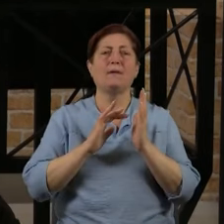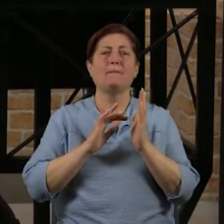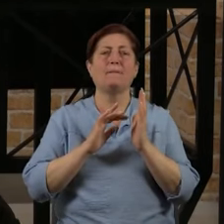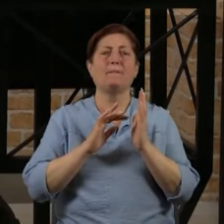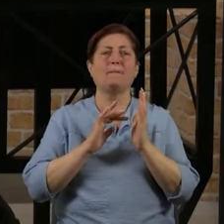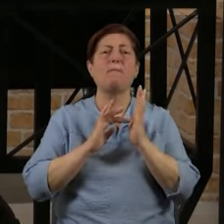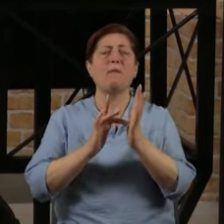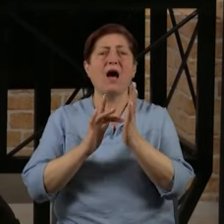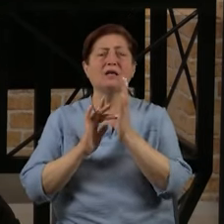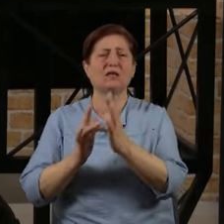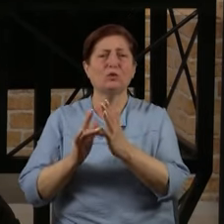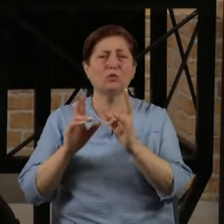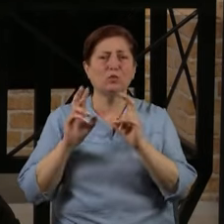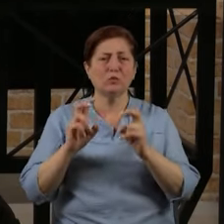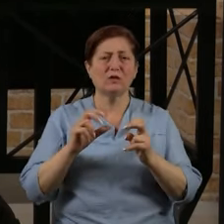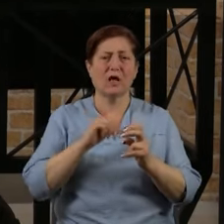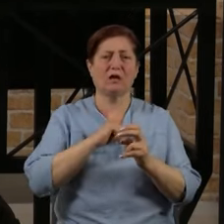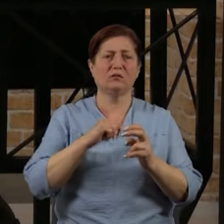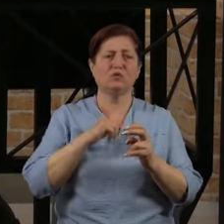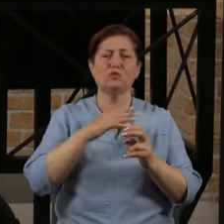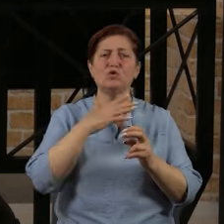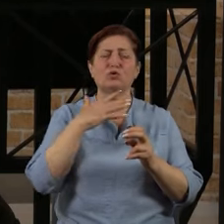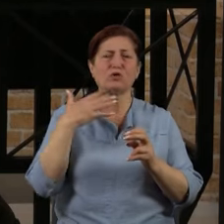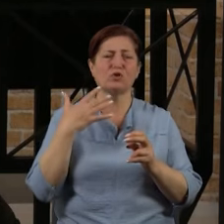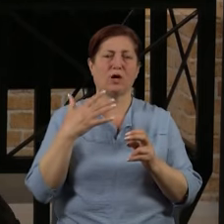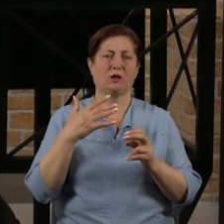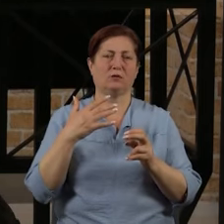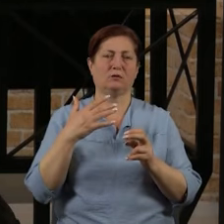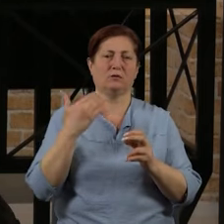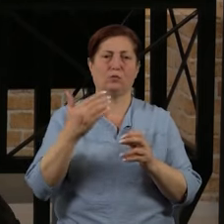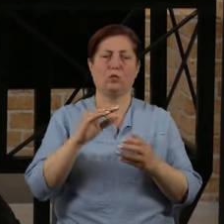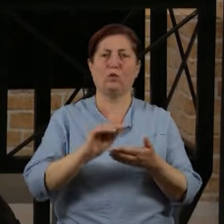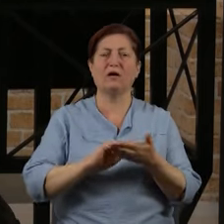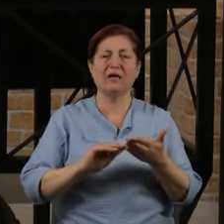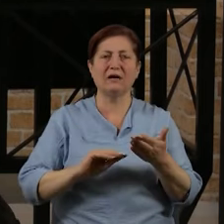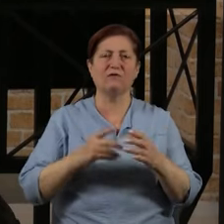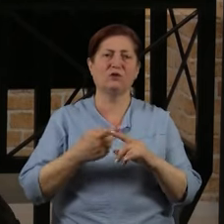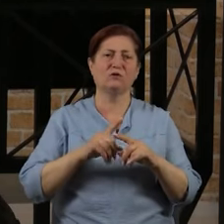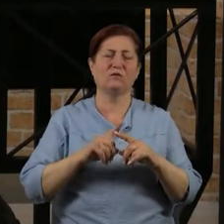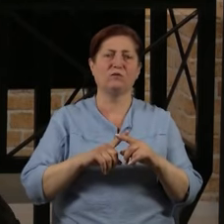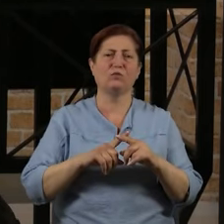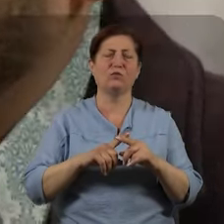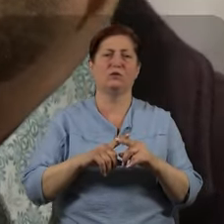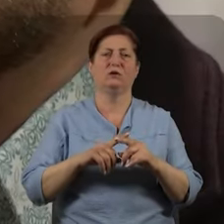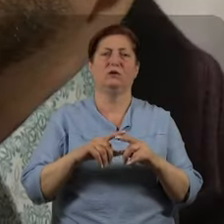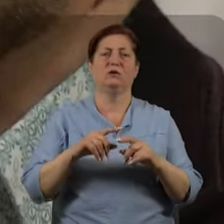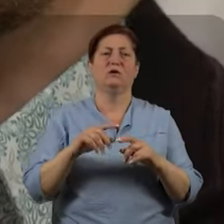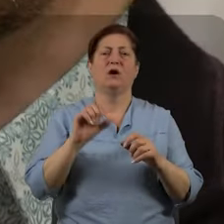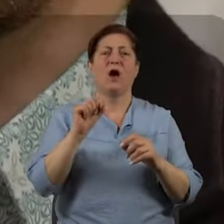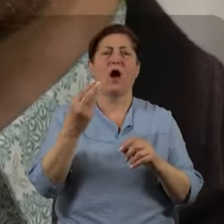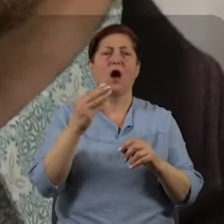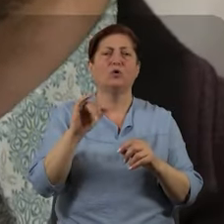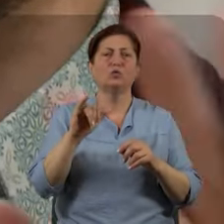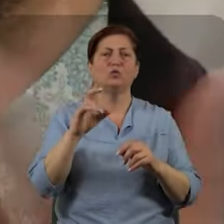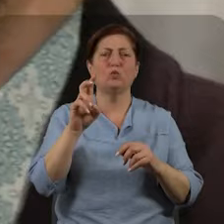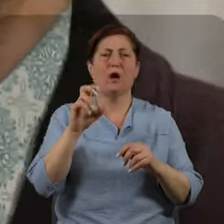բանաստեղծության հղում, որն էլ ինչ որ առումով շատ ուղղակիորեն կոնկրետ Իսահակյանի դեպքում կապված է երևի թե աշուղական, բանայուսական ինչ որ բաների